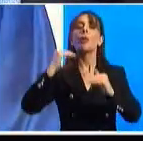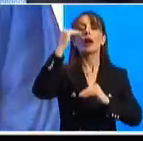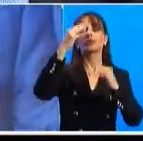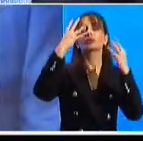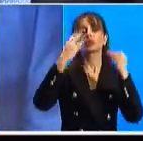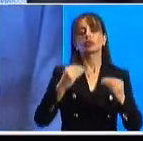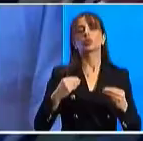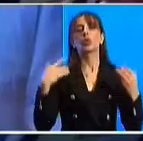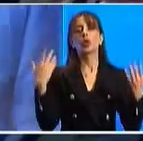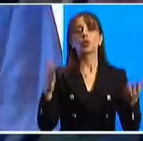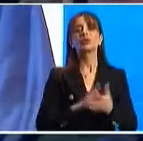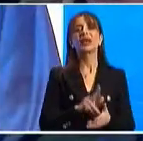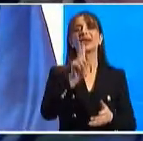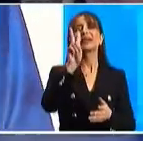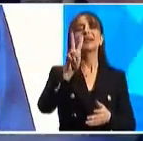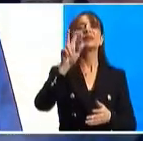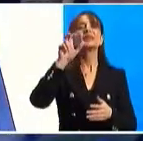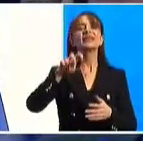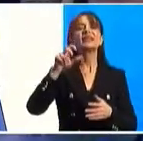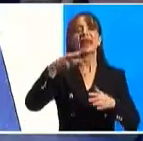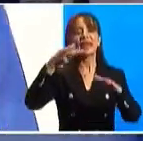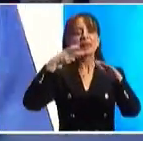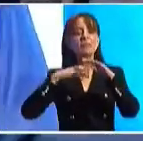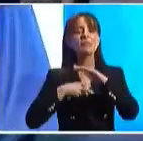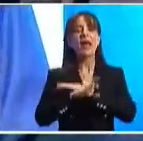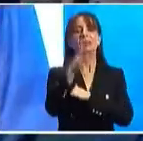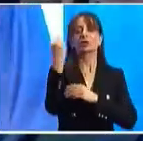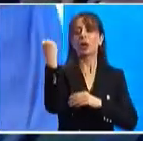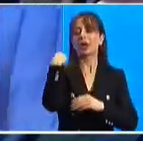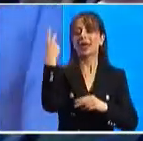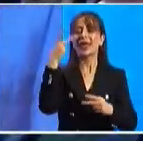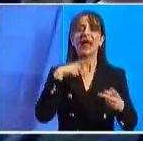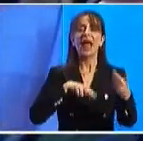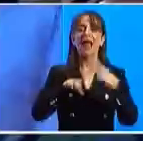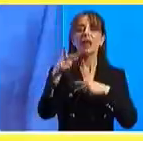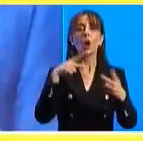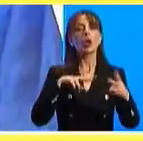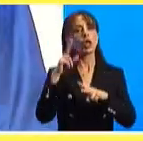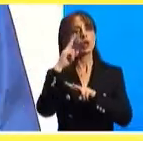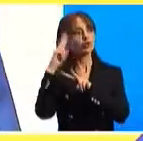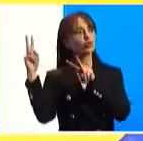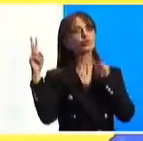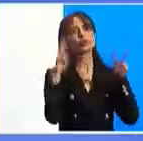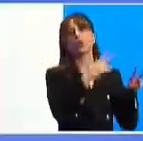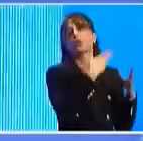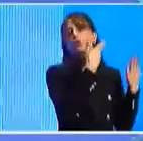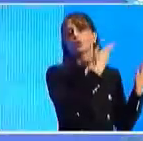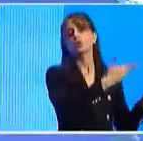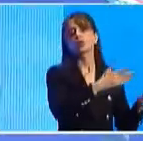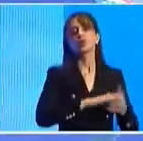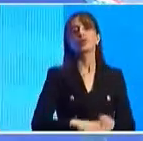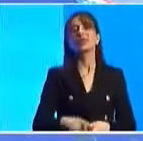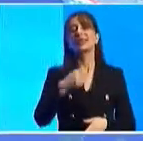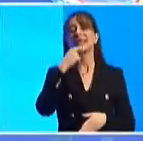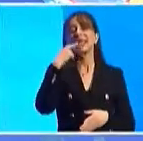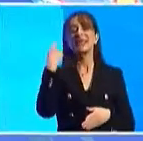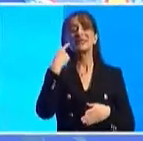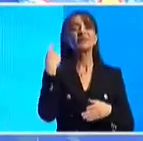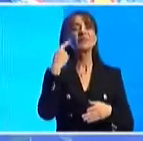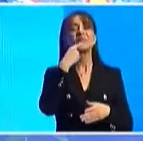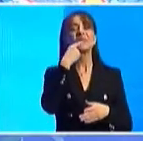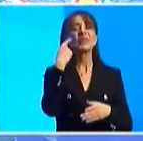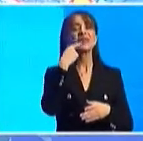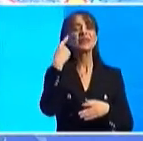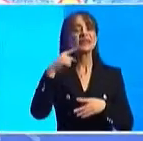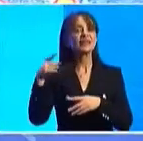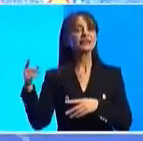İşte 28 raylı sistem hattımızı da ekranda görüyorsunuz ve işte kırmızı çizgilerle